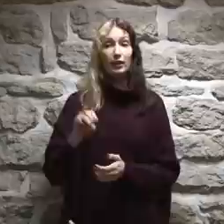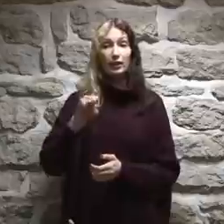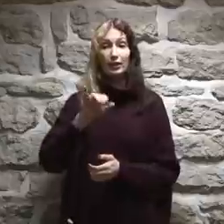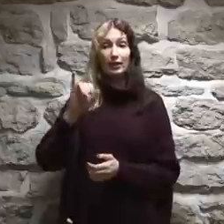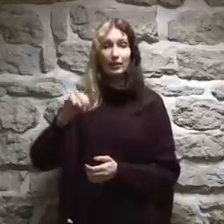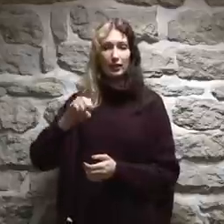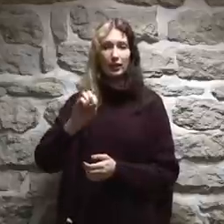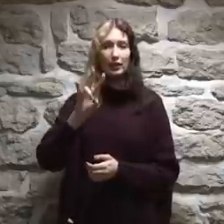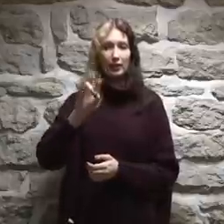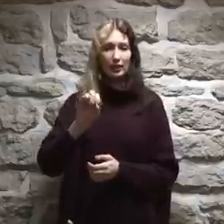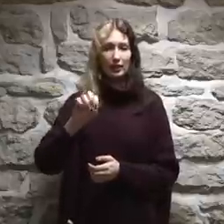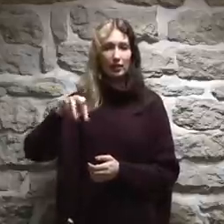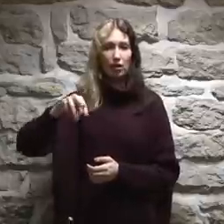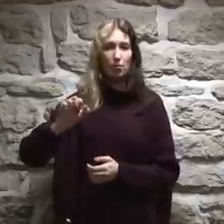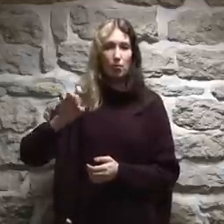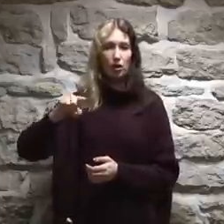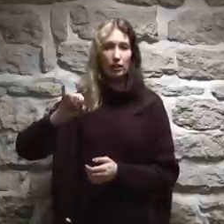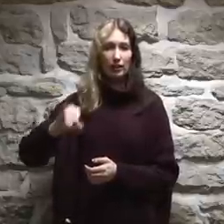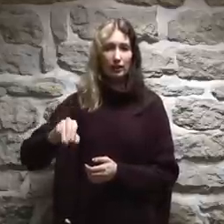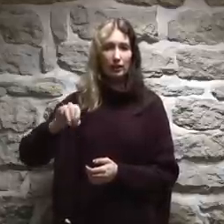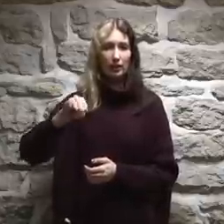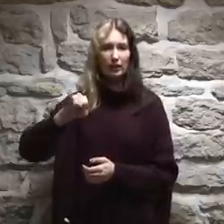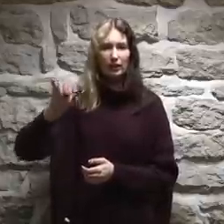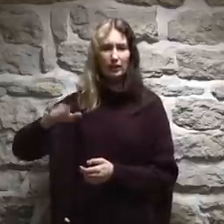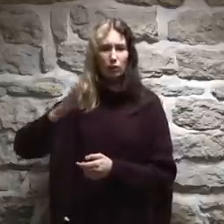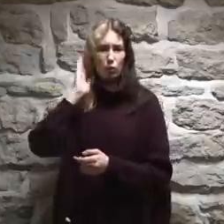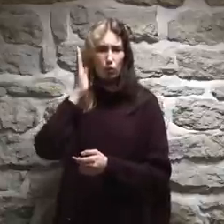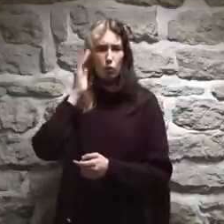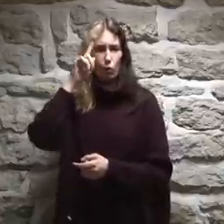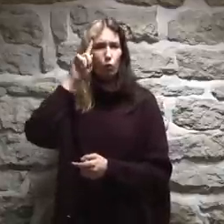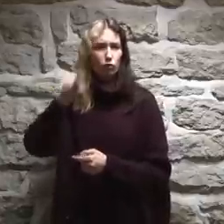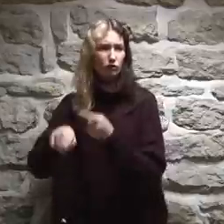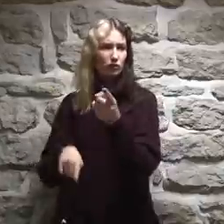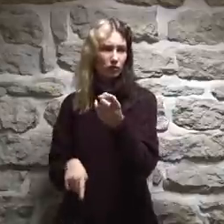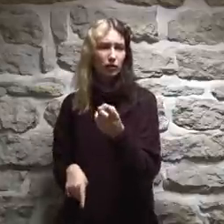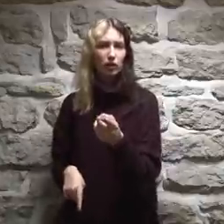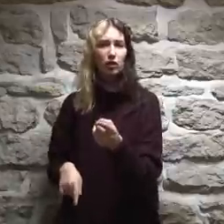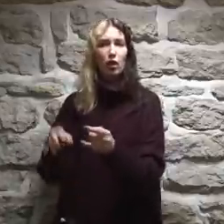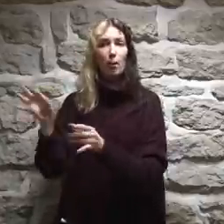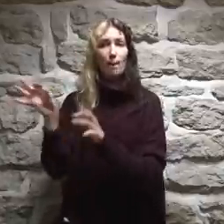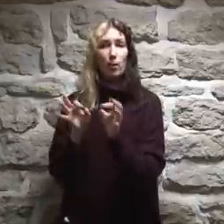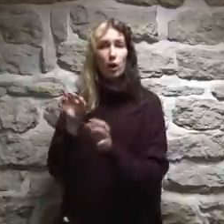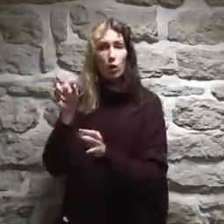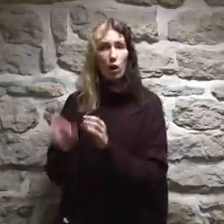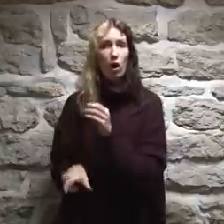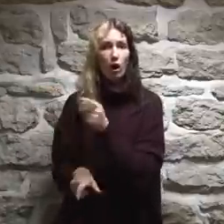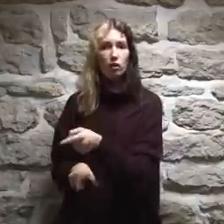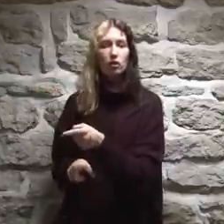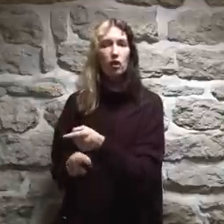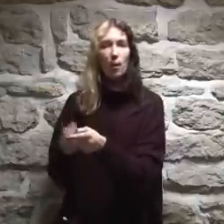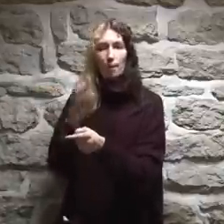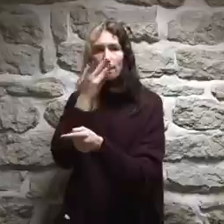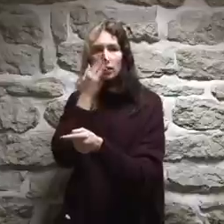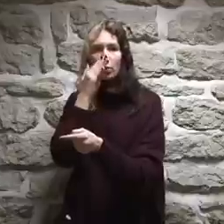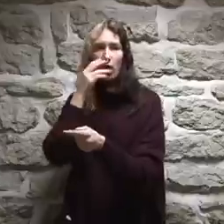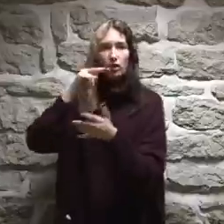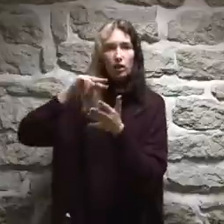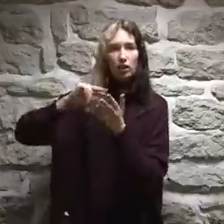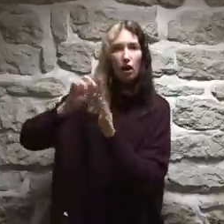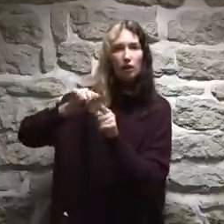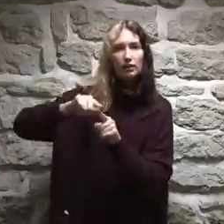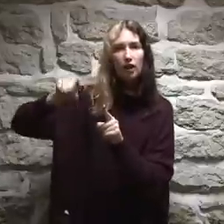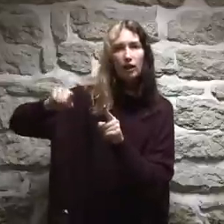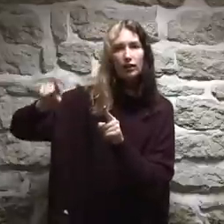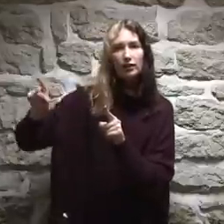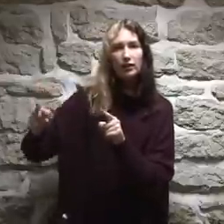Tiit on ka teile kindlasti väga hästi teada proua, kes on matemaatilise statistika õppesuuna aluse panija